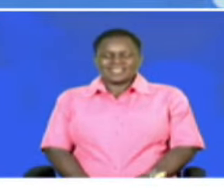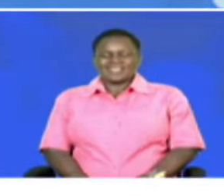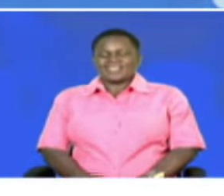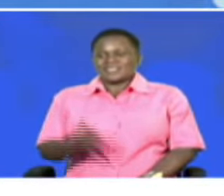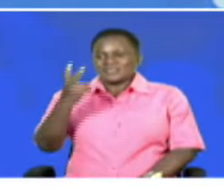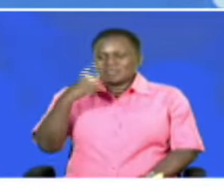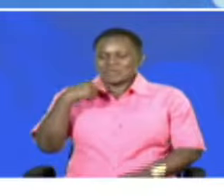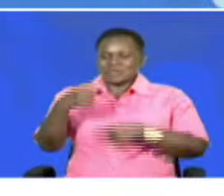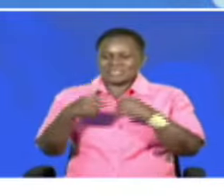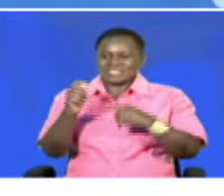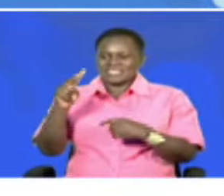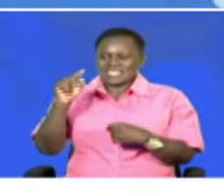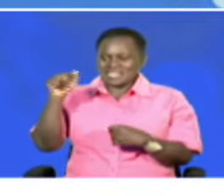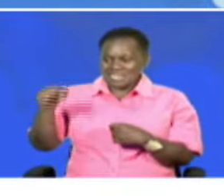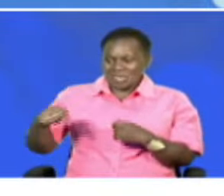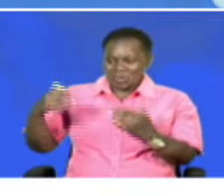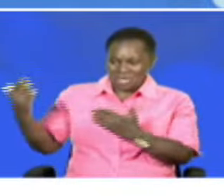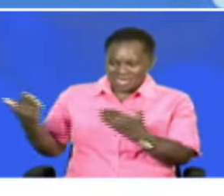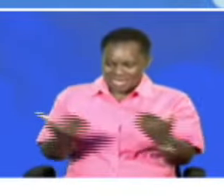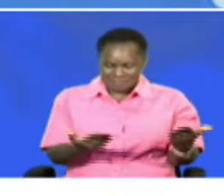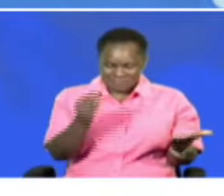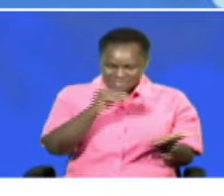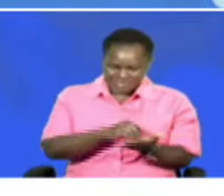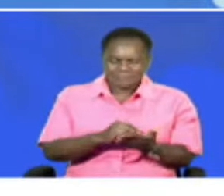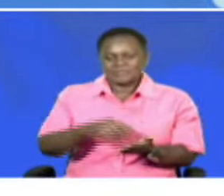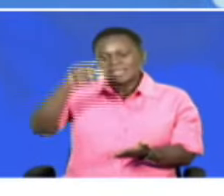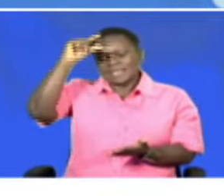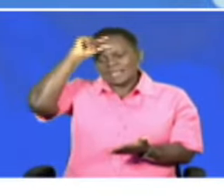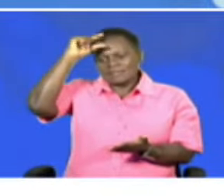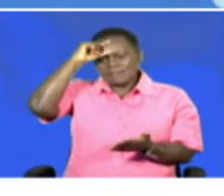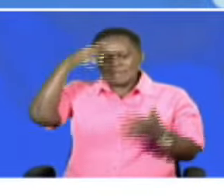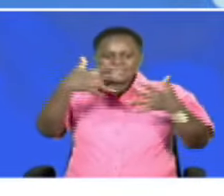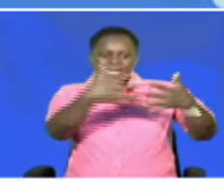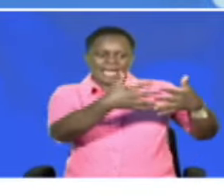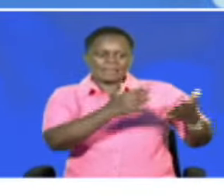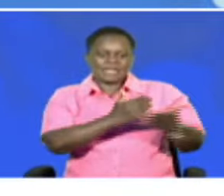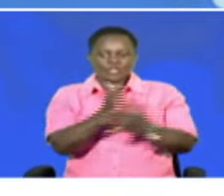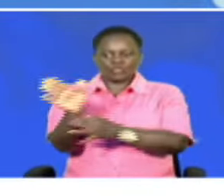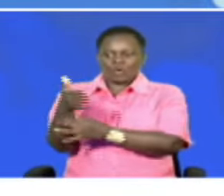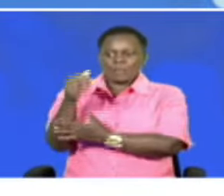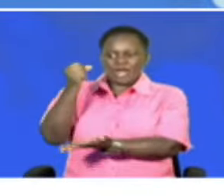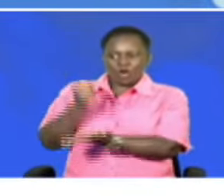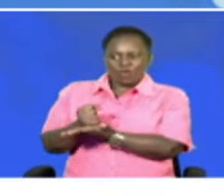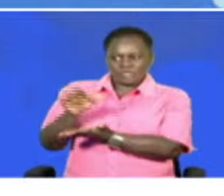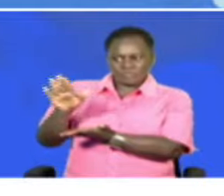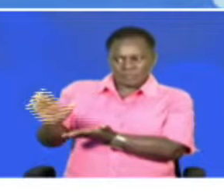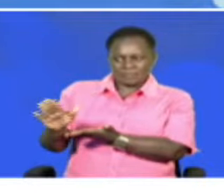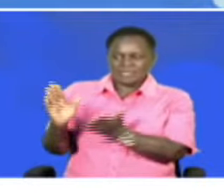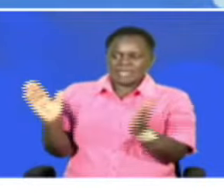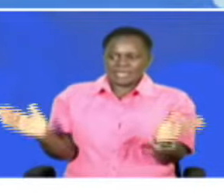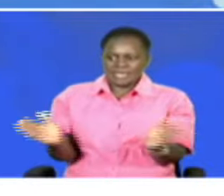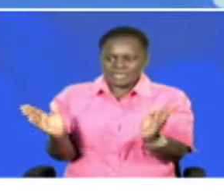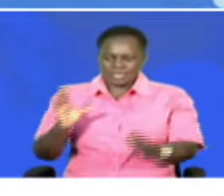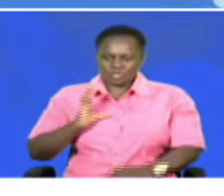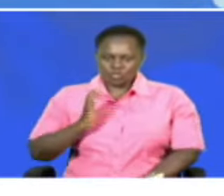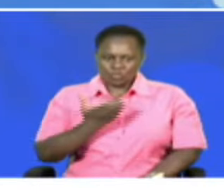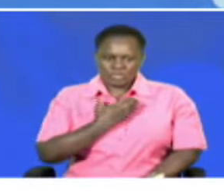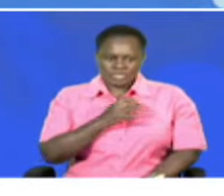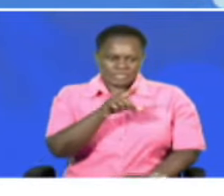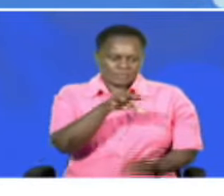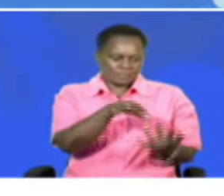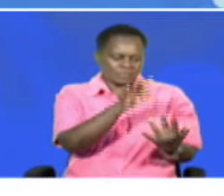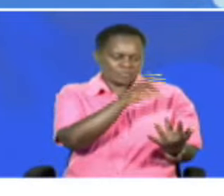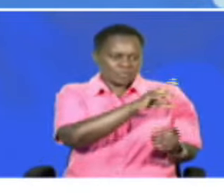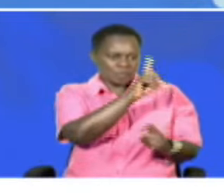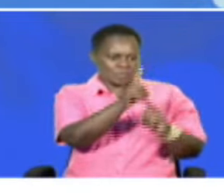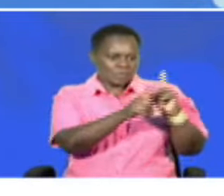Unazidi kutazama taarifa za KTN leo, karibu tena. Serikali ya Marekani kupitia ubalozi wake nchini Kenya umeihimiza kamati ya uteuzi